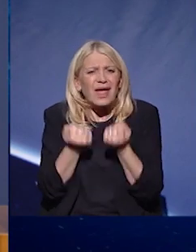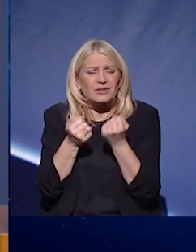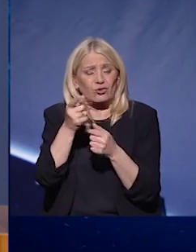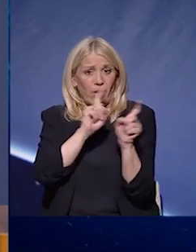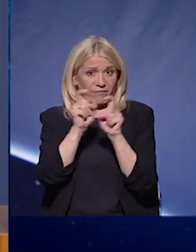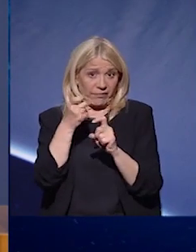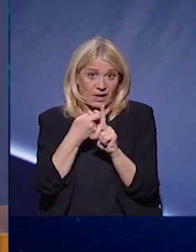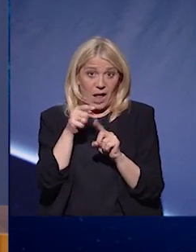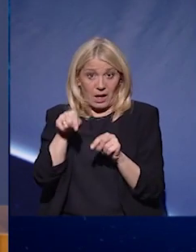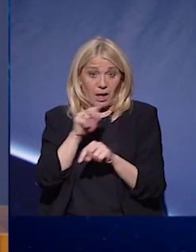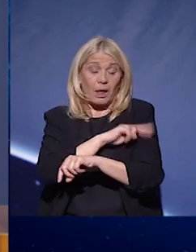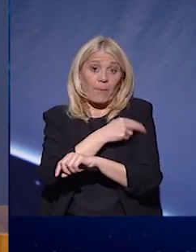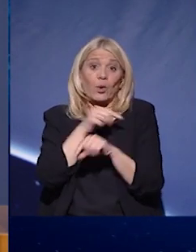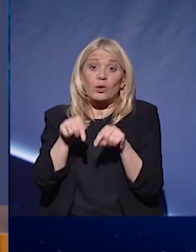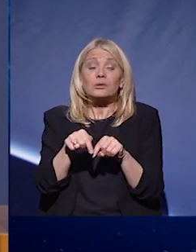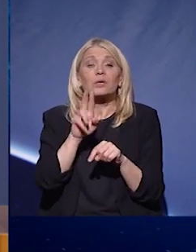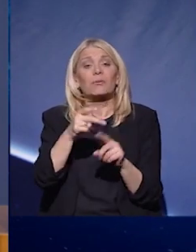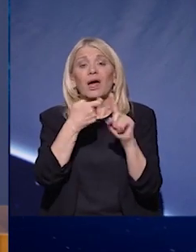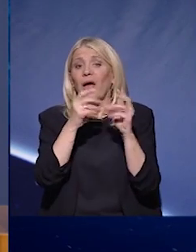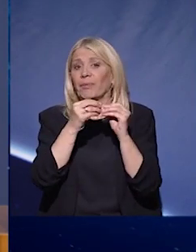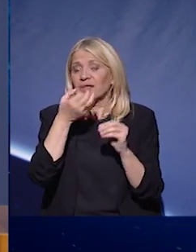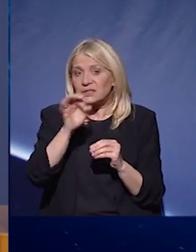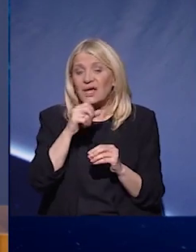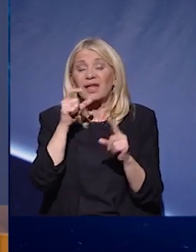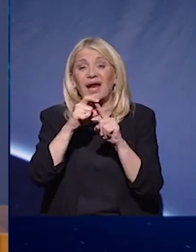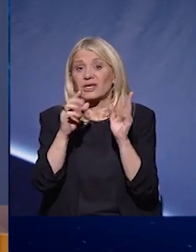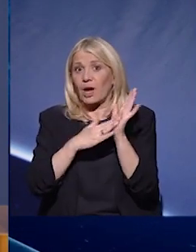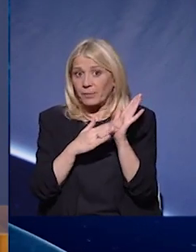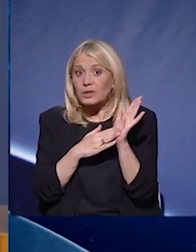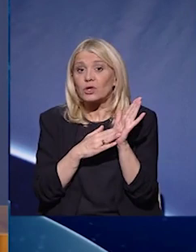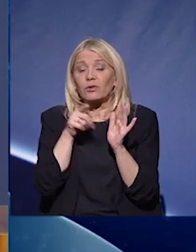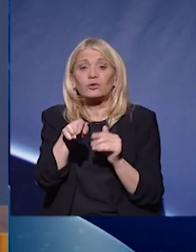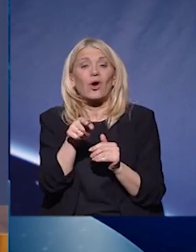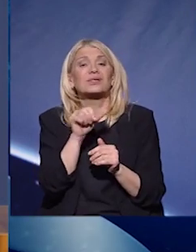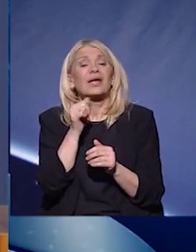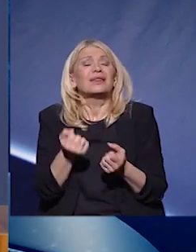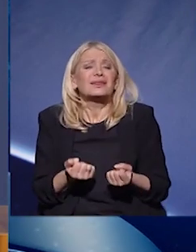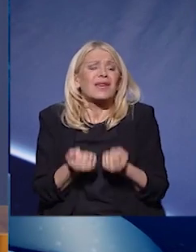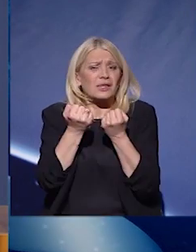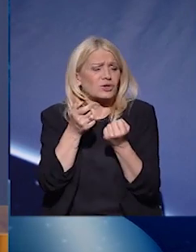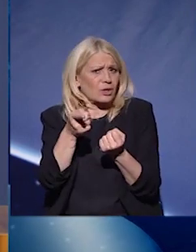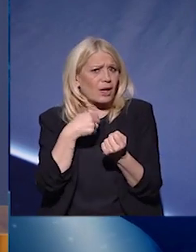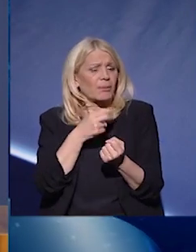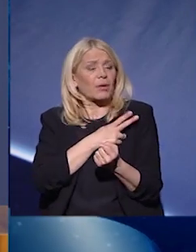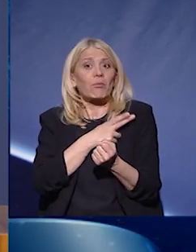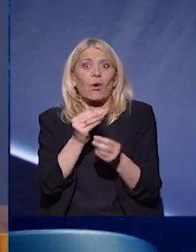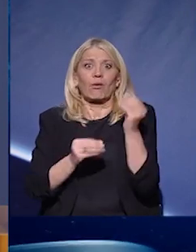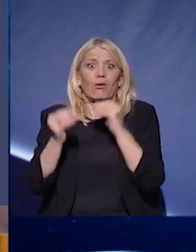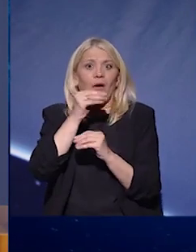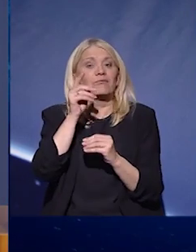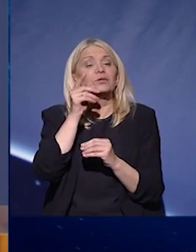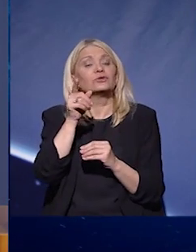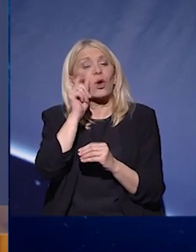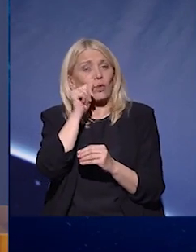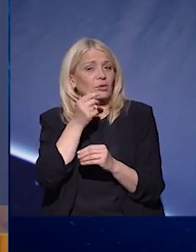infektivna klinika, postoji KBC Dragiša Mišović, to je za teške slučaje, tamo imamo i najviše ljudi